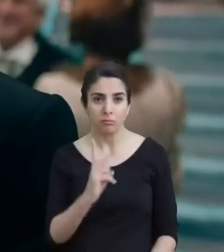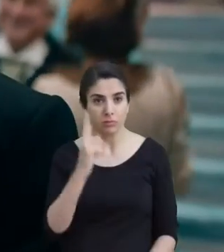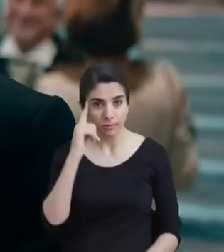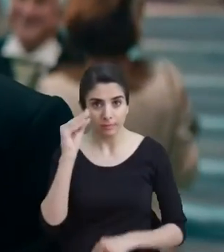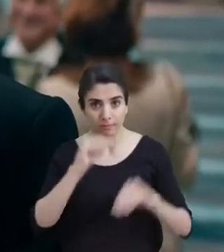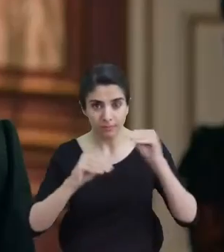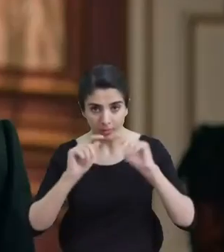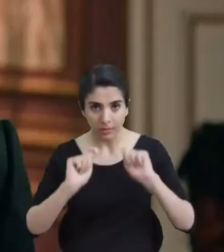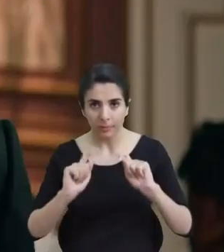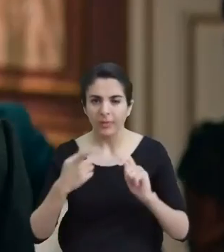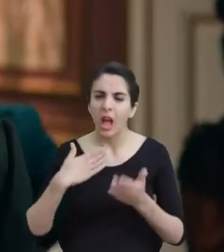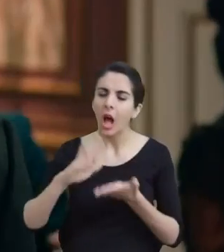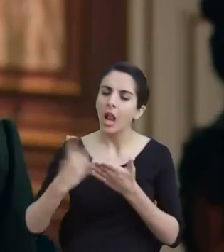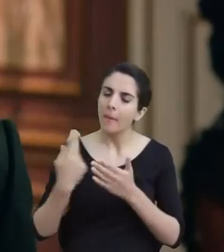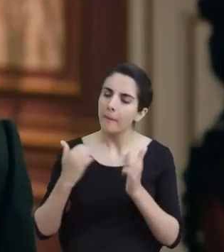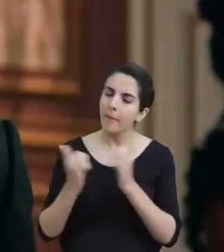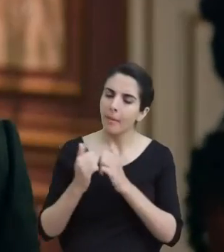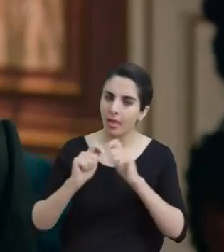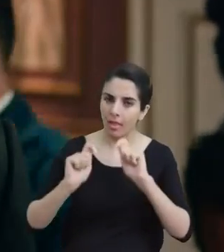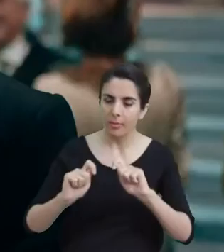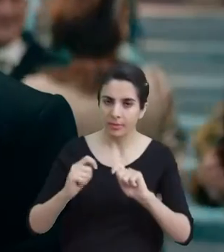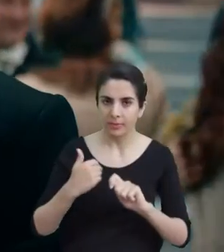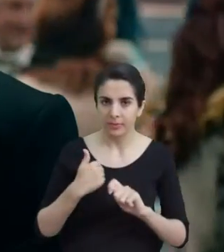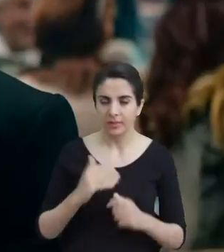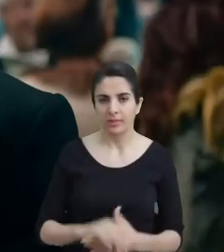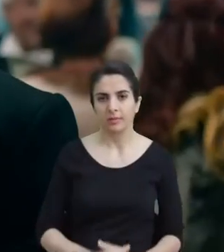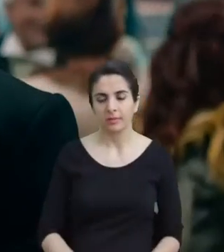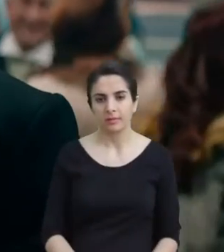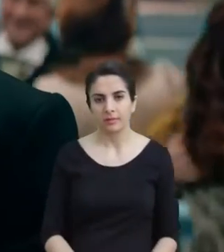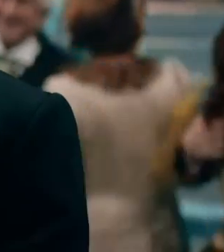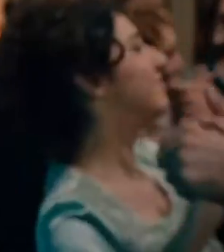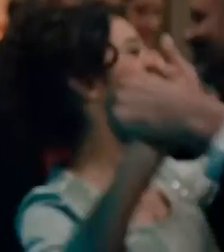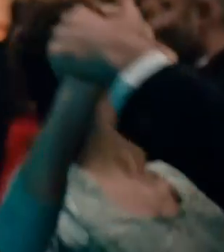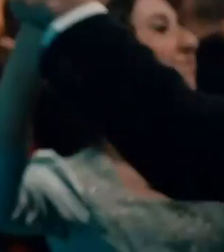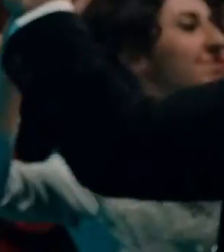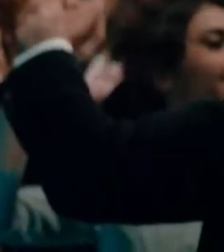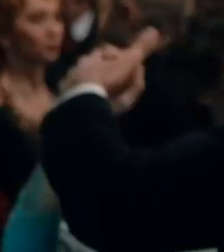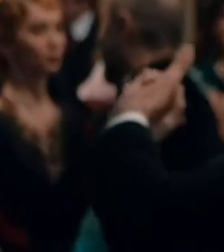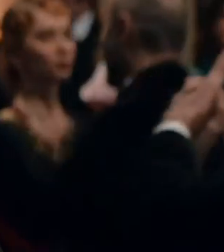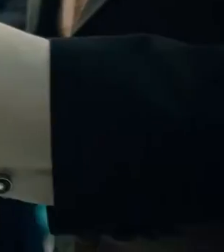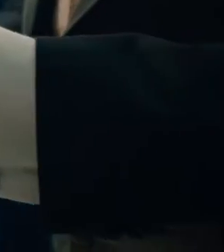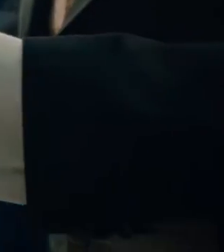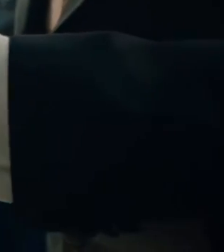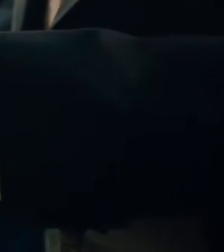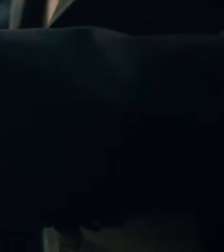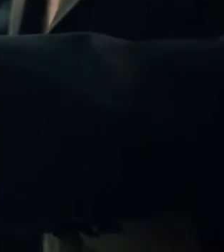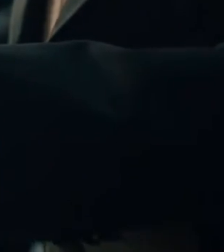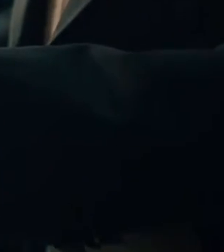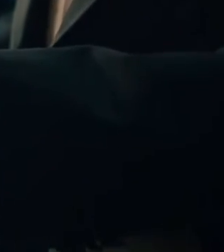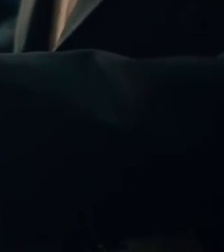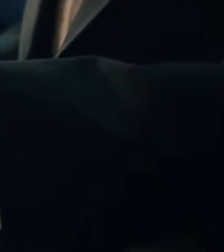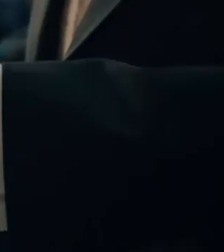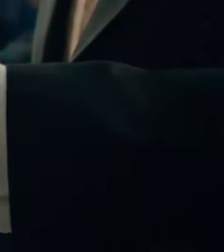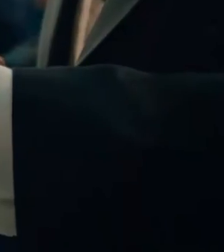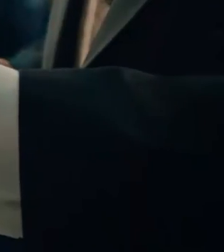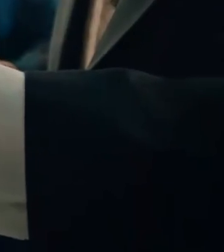Sizin tasarımınız mı? Bir arkadaşımla beraber yaptım. Kadı sıkılmış gözlerini kaldırıp Boris'i süzdü. Boris elinde